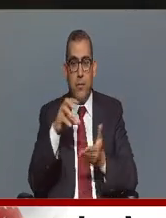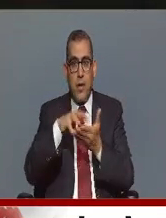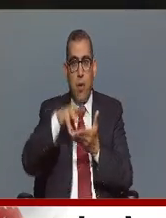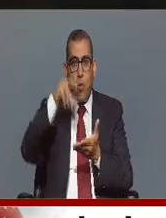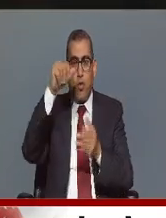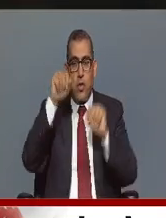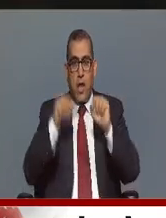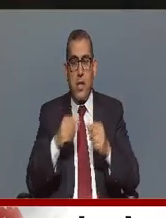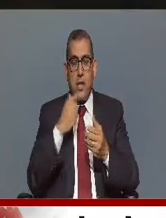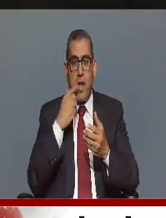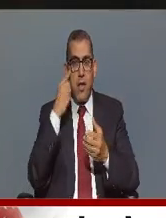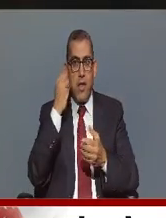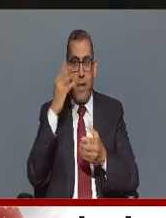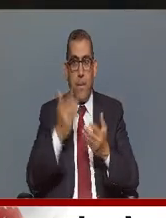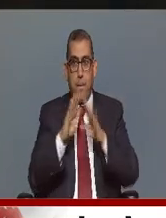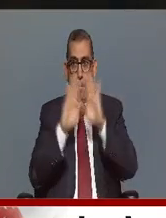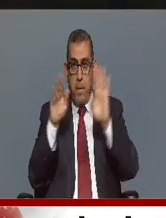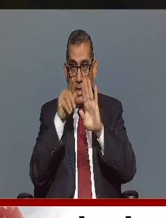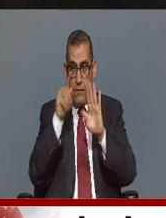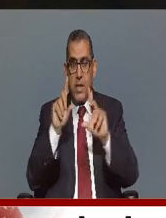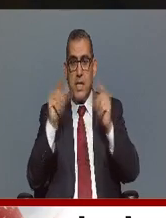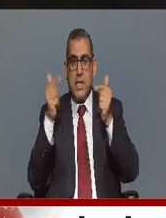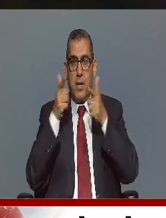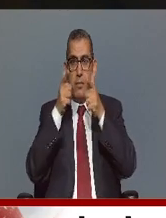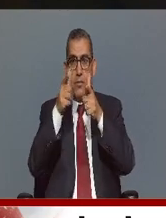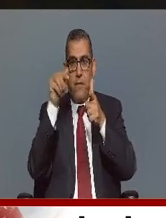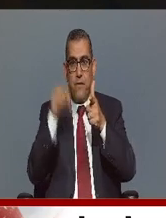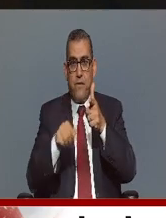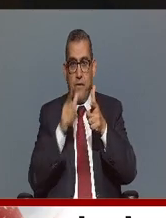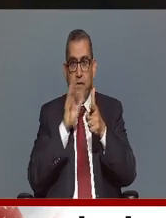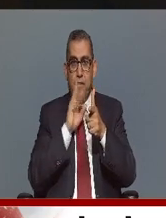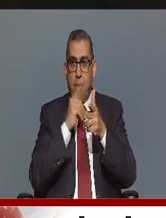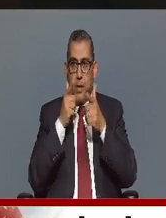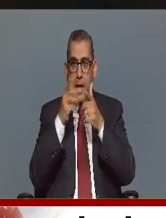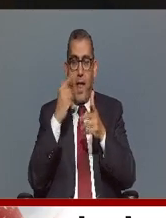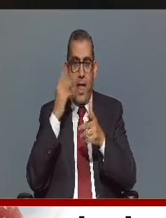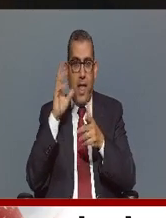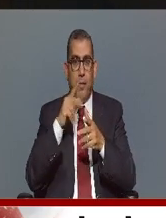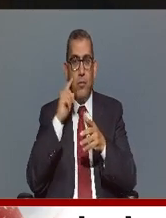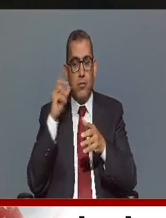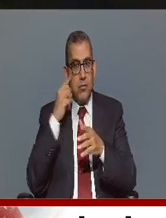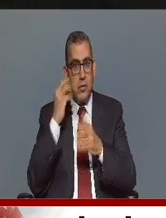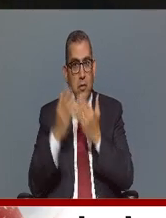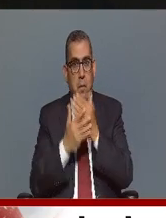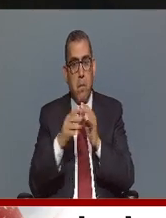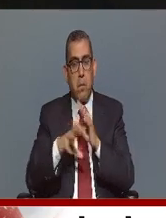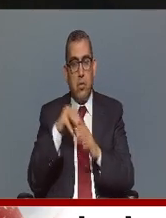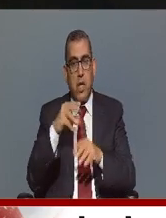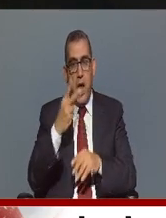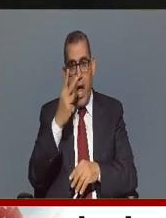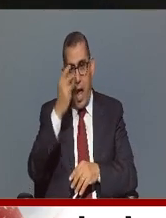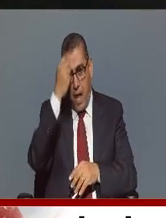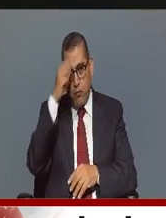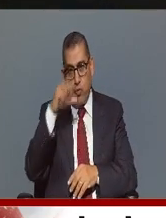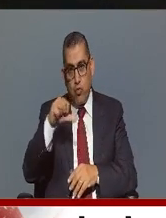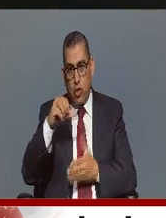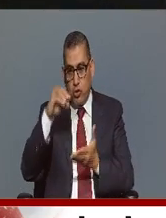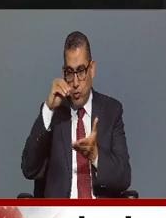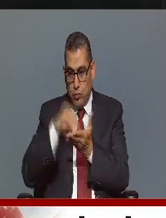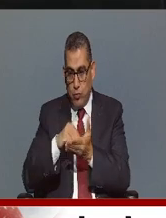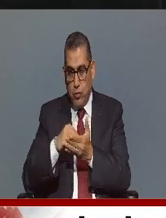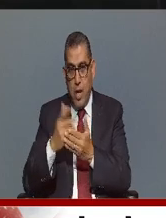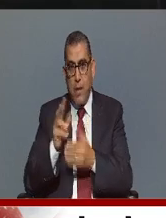الثقافة اللي فيها مسارح تسمح بتقديم هذه الخدمة. بدأ المشروع في عام 2019